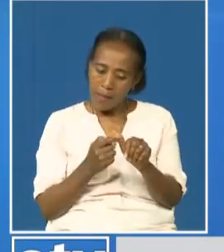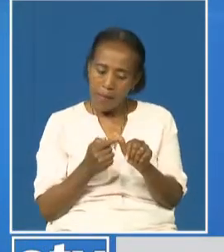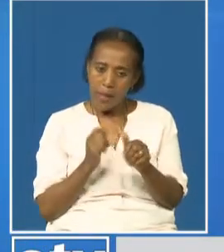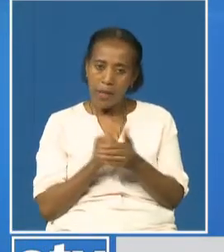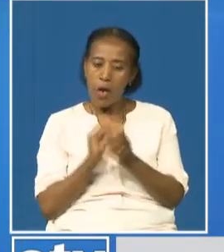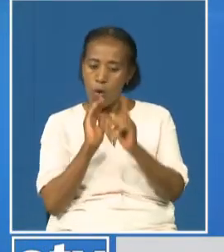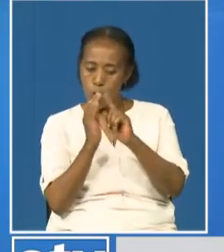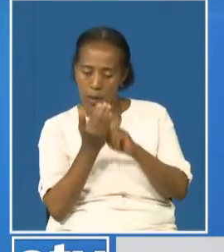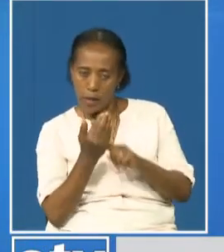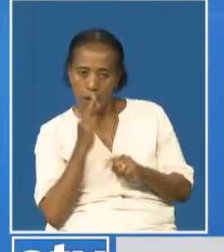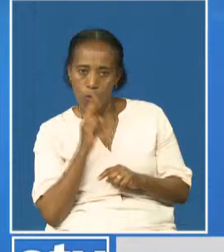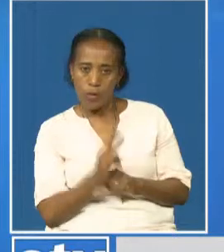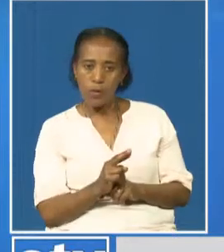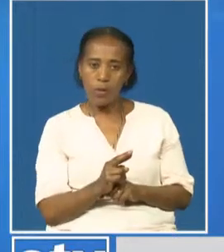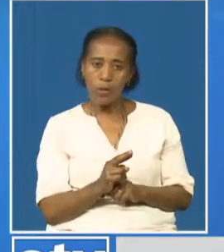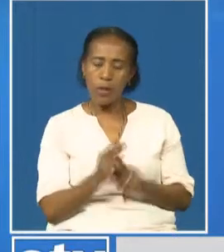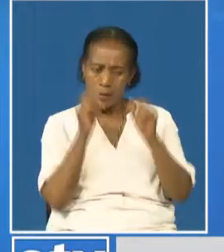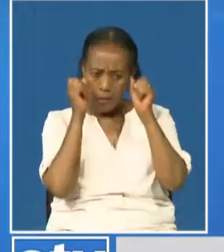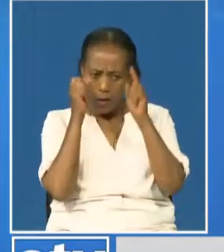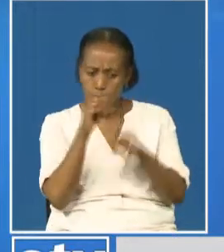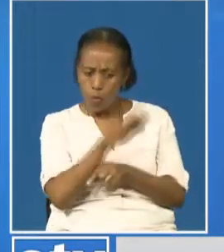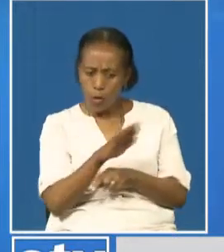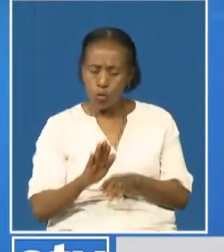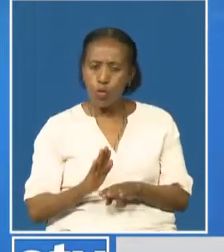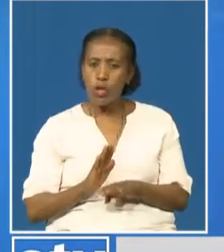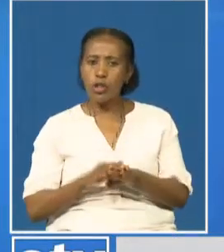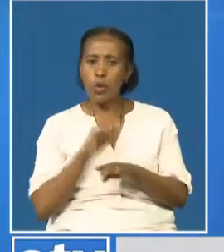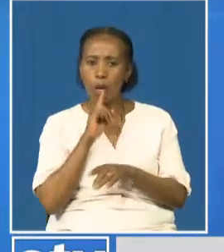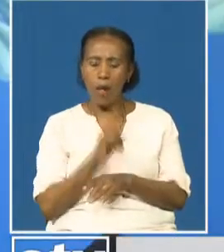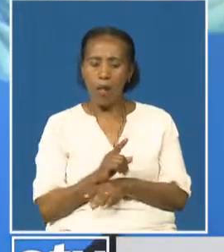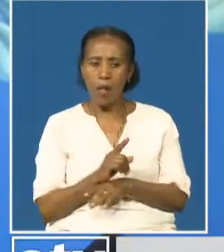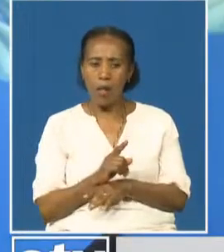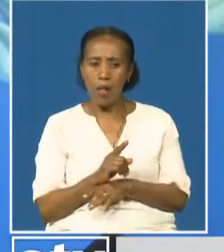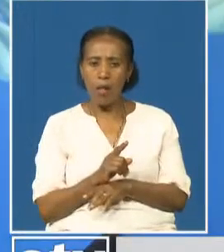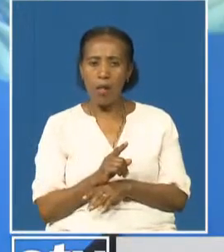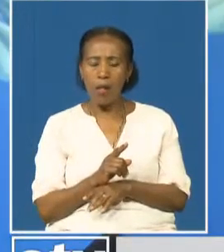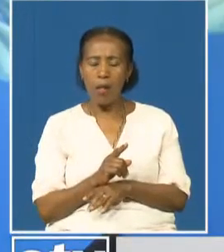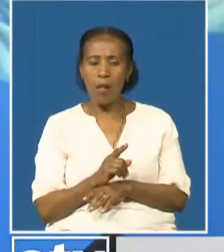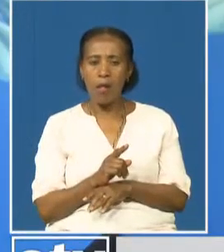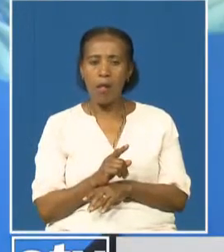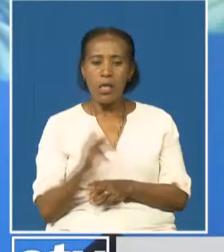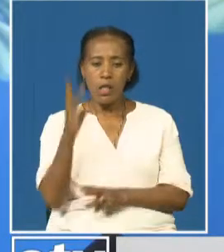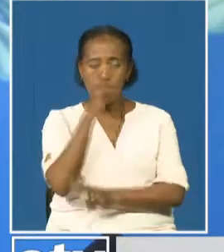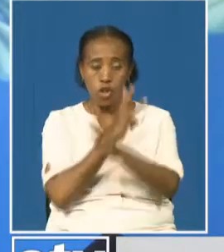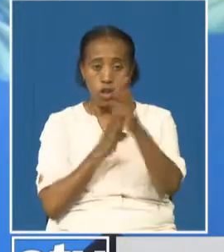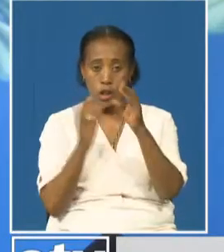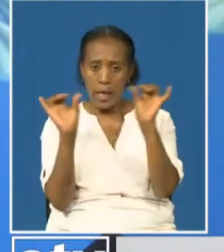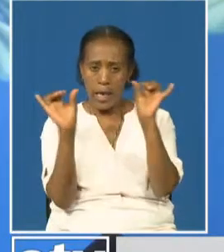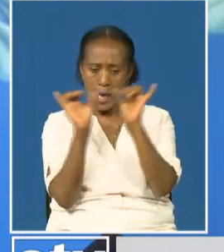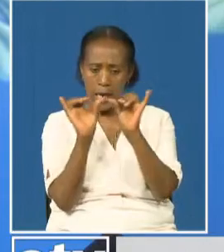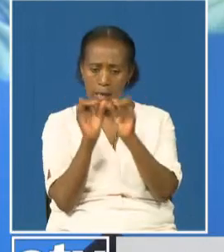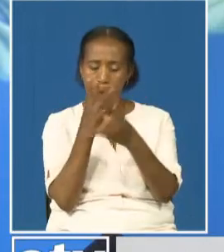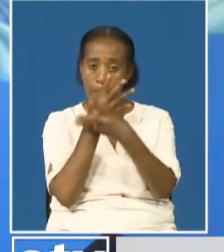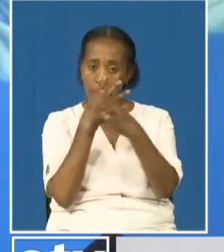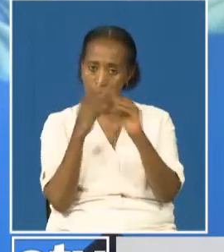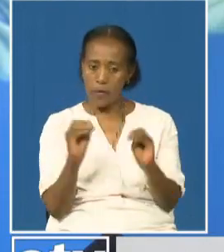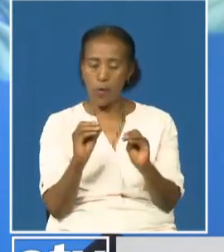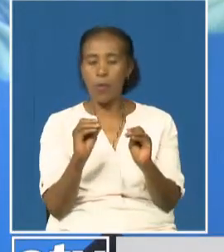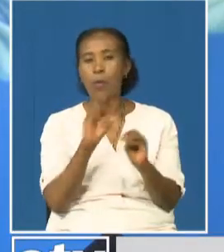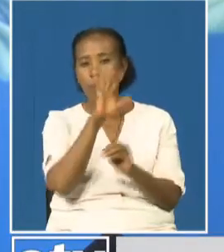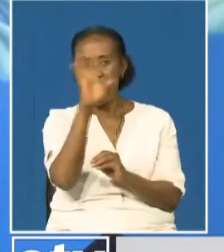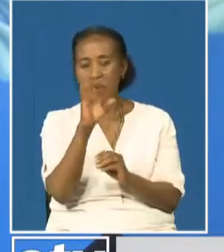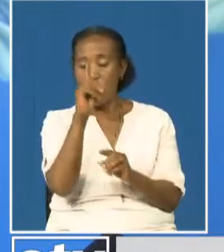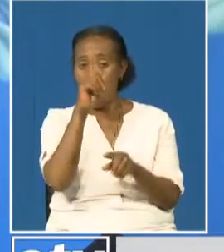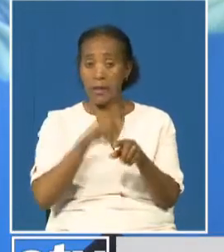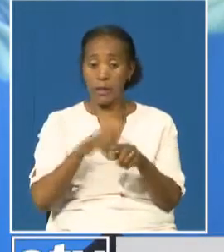መጀመሪያ ሁኔታውን ተረድቶ በልጆቻቸው ችግር ልክ መፍትሄውን ማፈላለግ ነው።